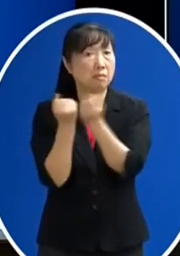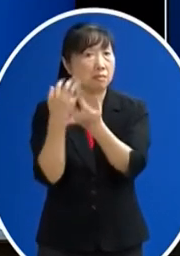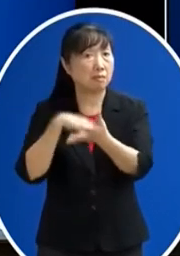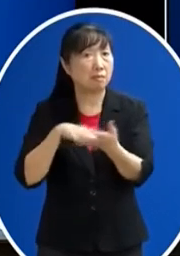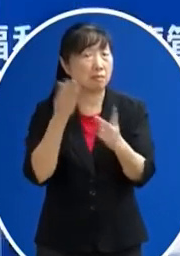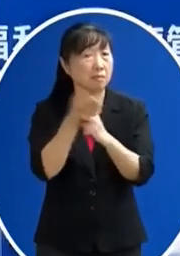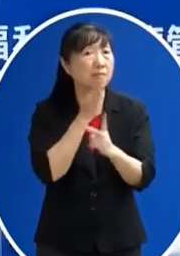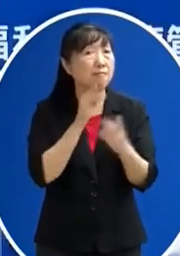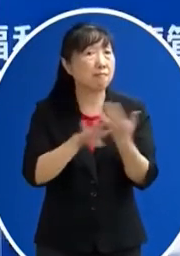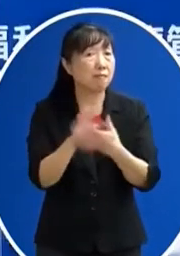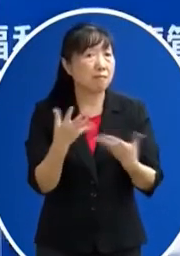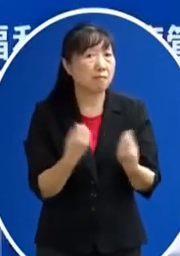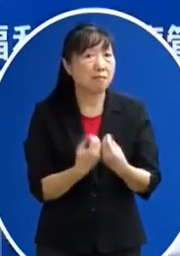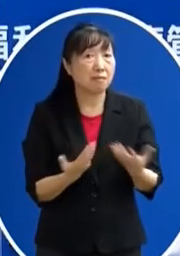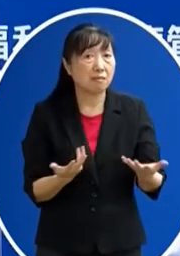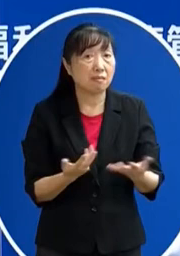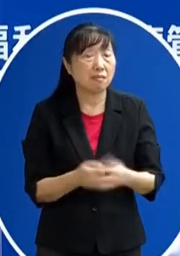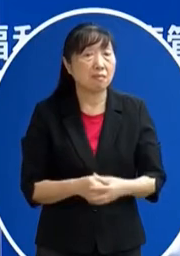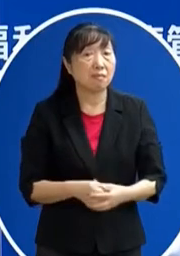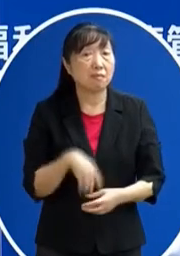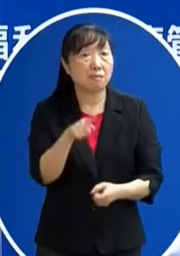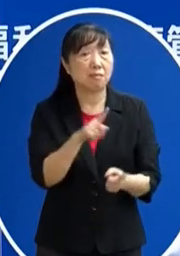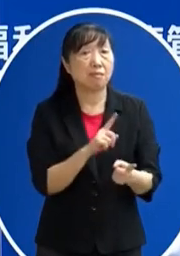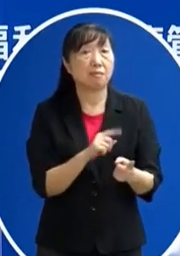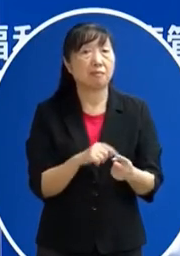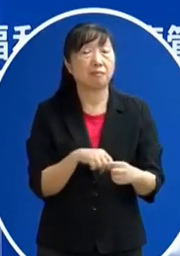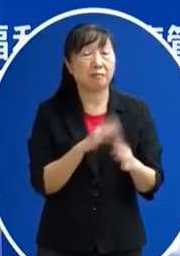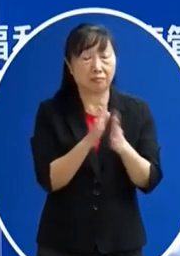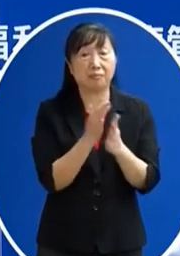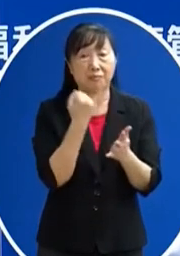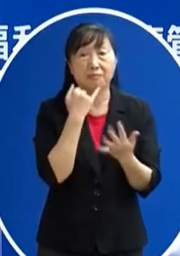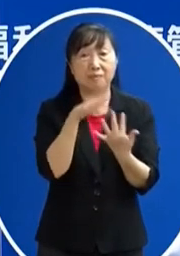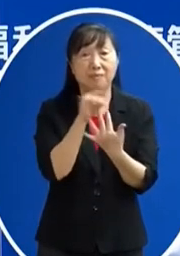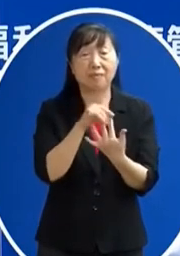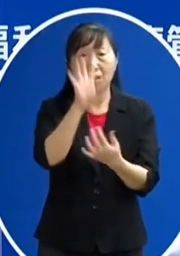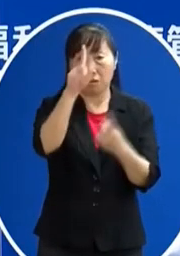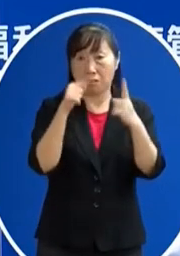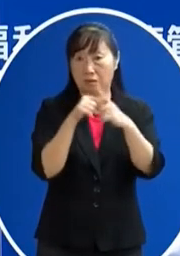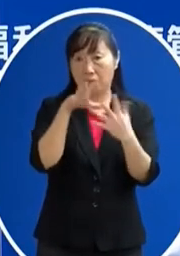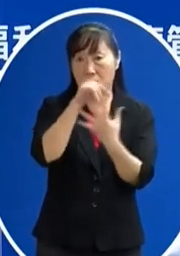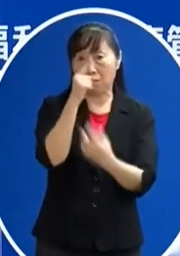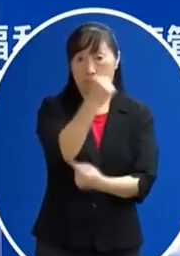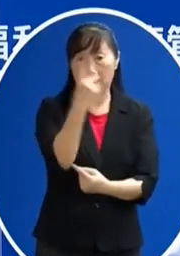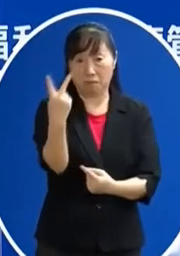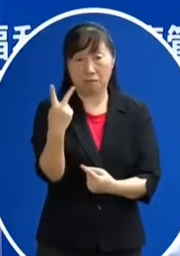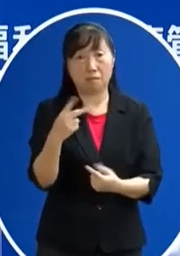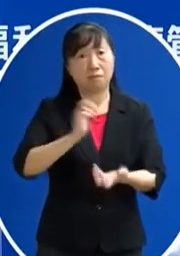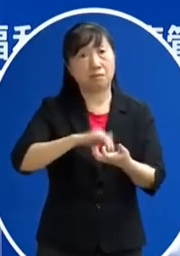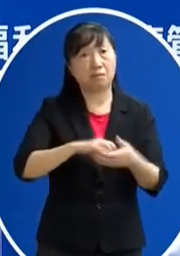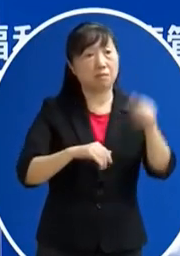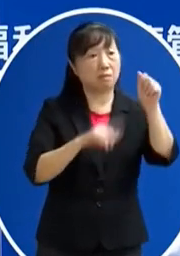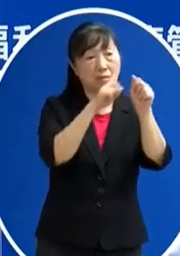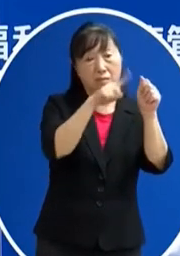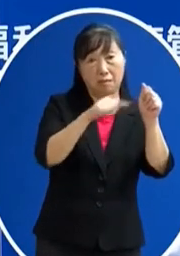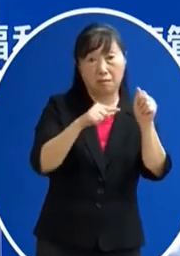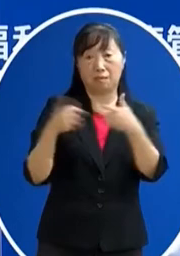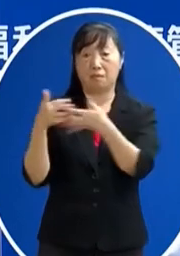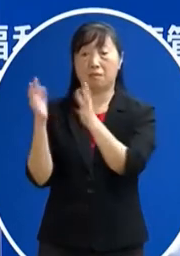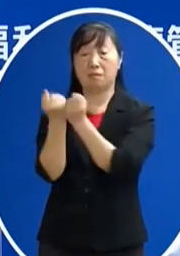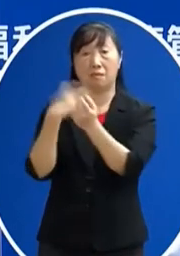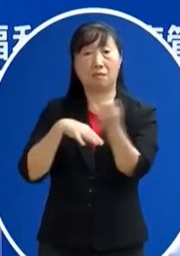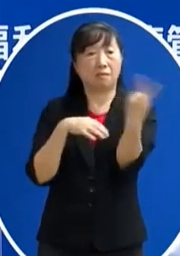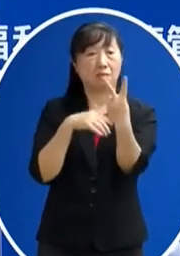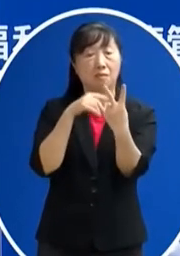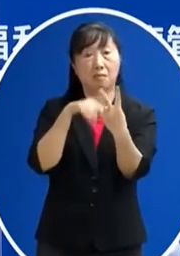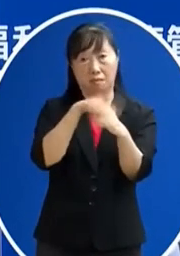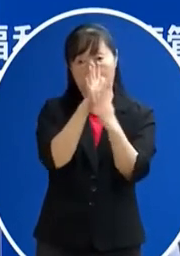好，没有，那是只选的哈，但还有一部分是选两个的，好，选 AZ 跟莫德纳都可以。这